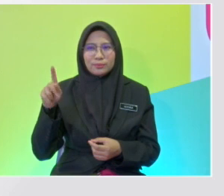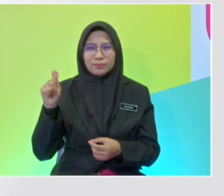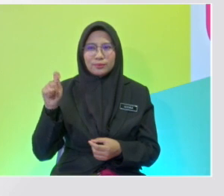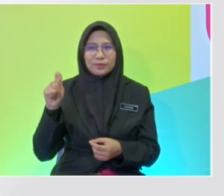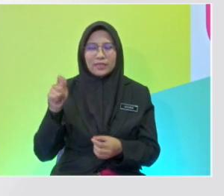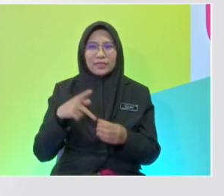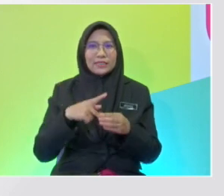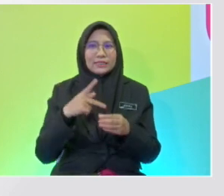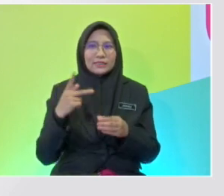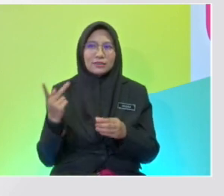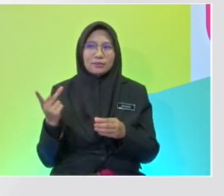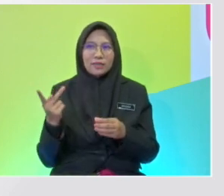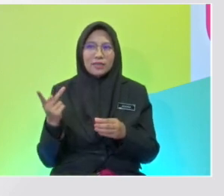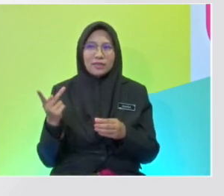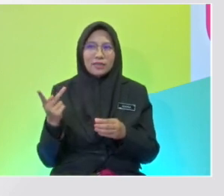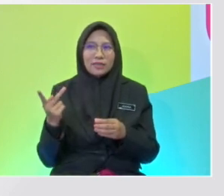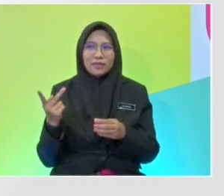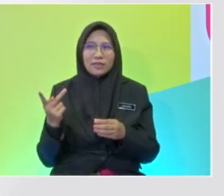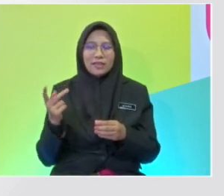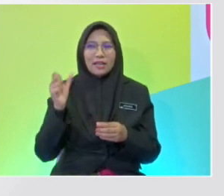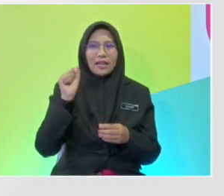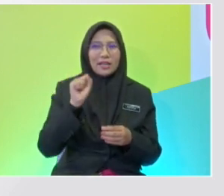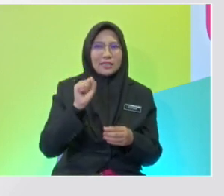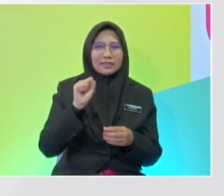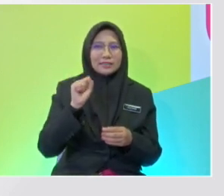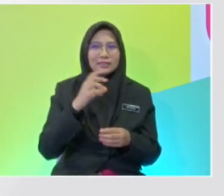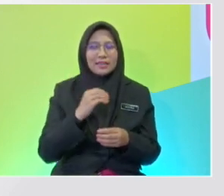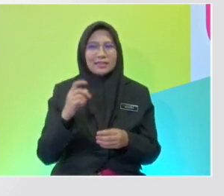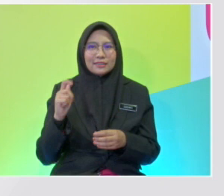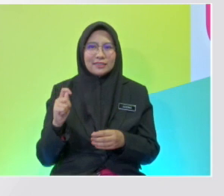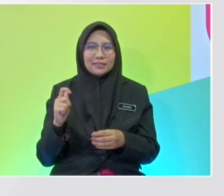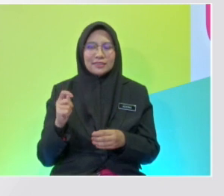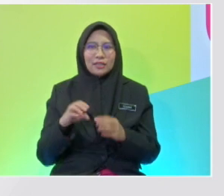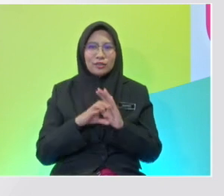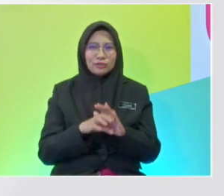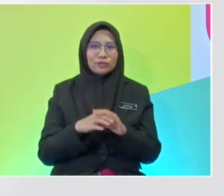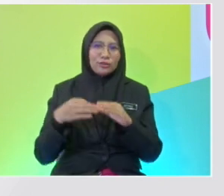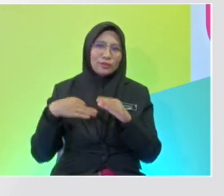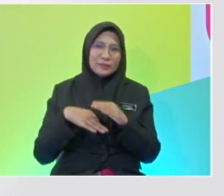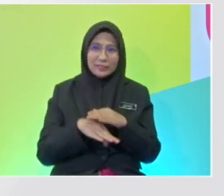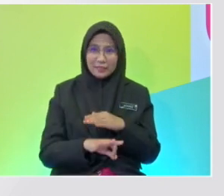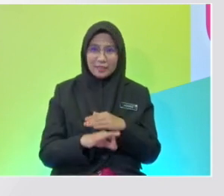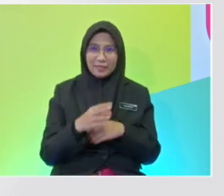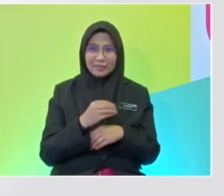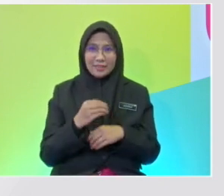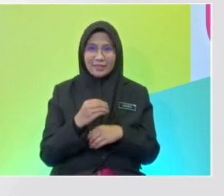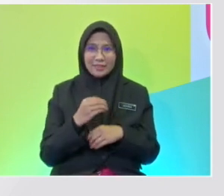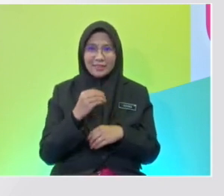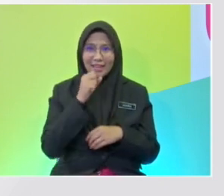kita Letakkan jawaban es Dati pencetak dan juga pembesar suara oke bagus